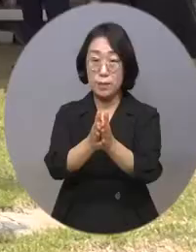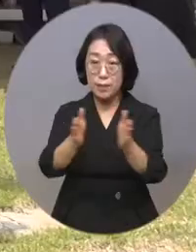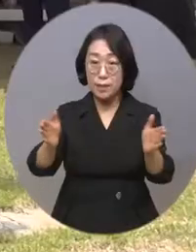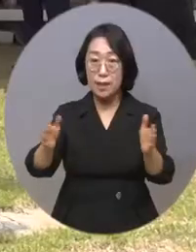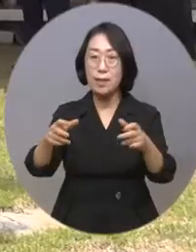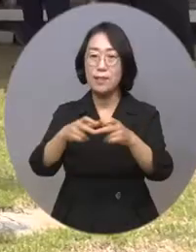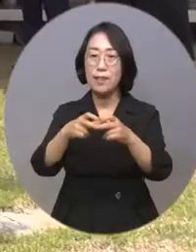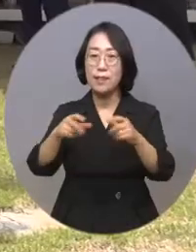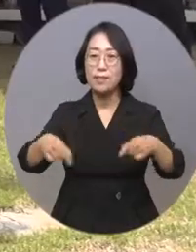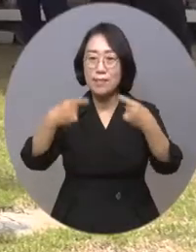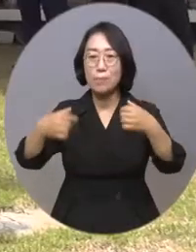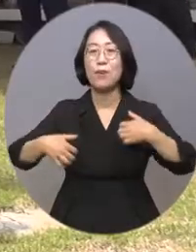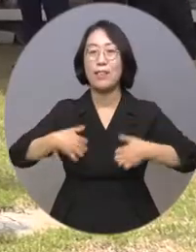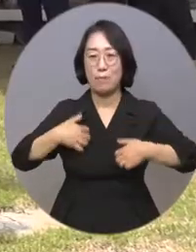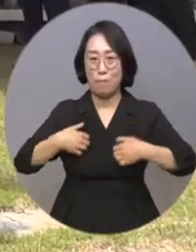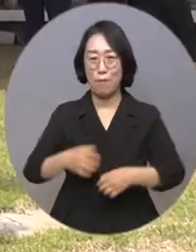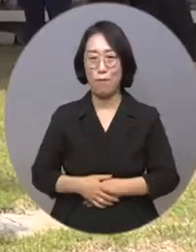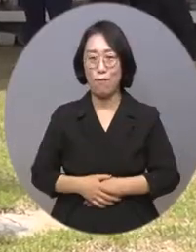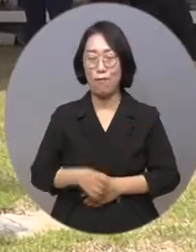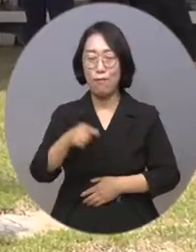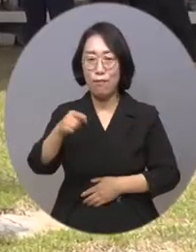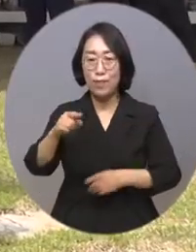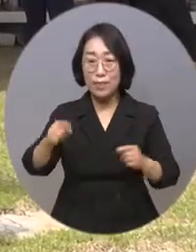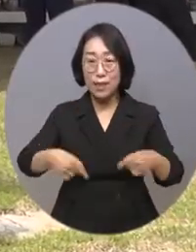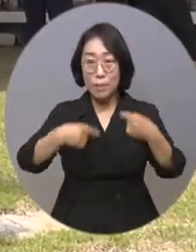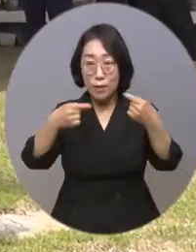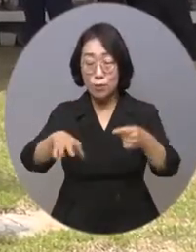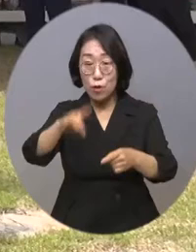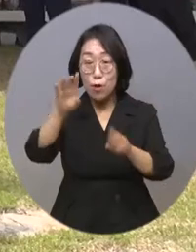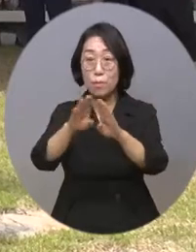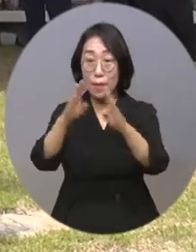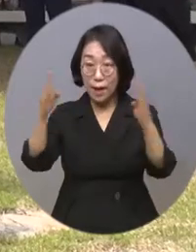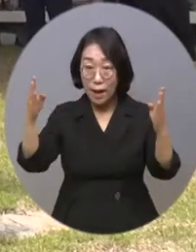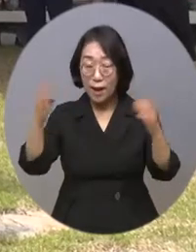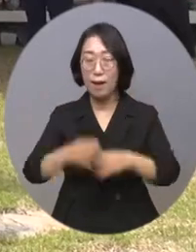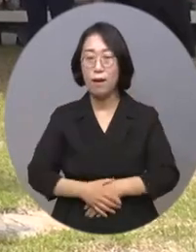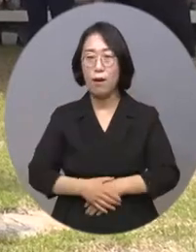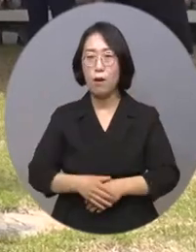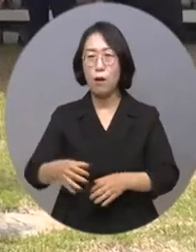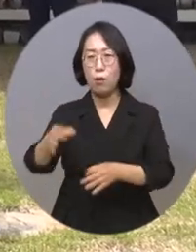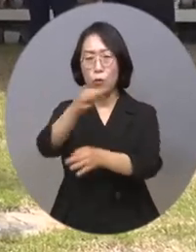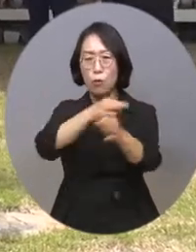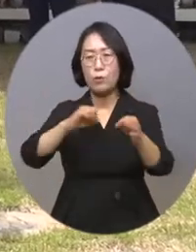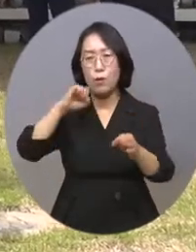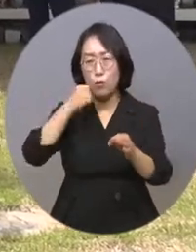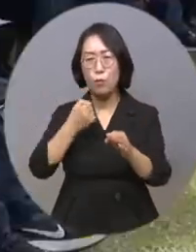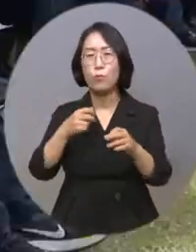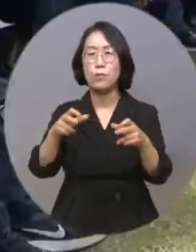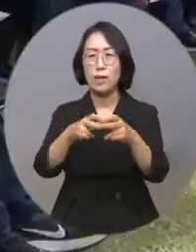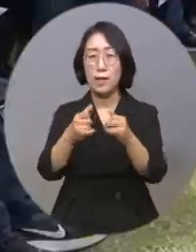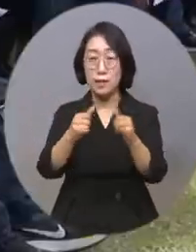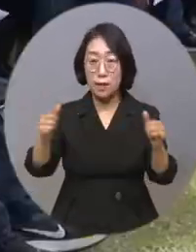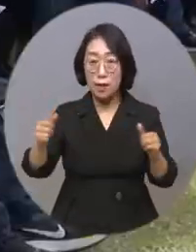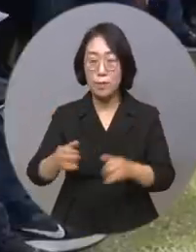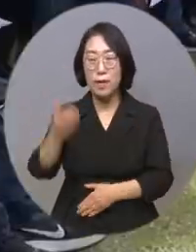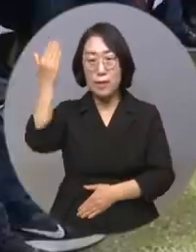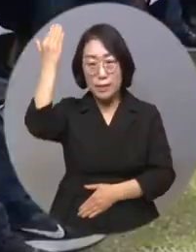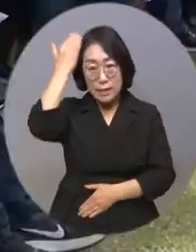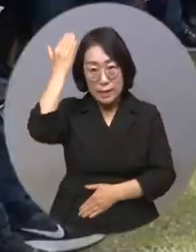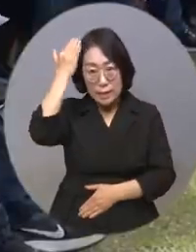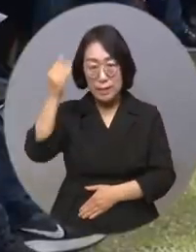있습니다. 장애인 사랑 나눔 문화교실 개강식은 경제적으로 어려운 장애인들에게 인문교양